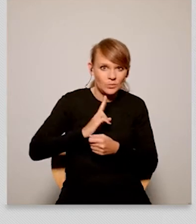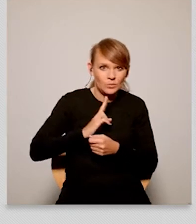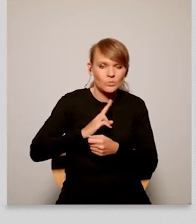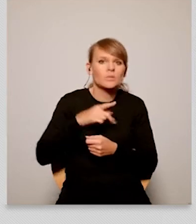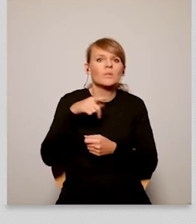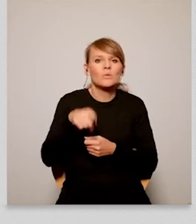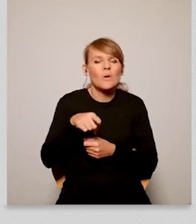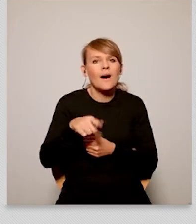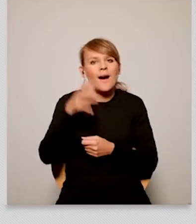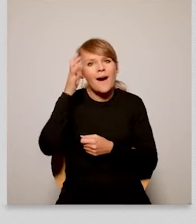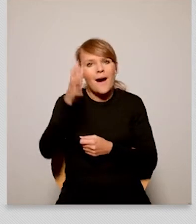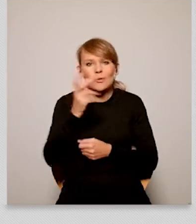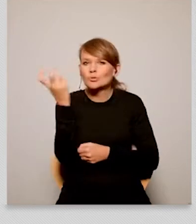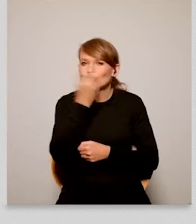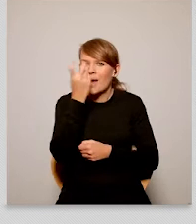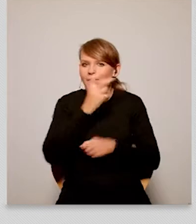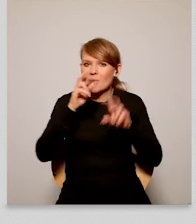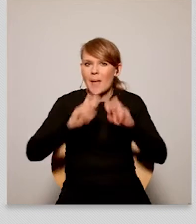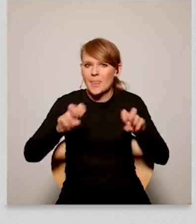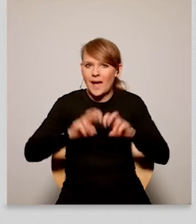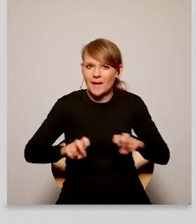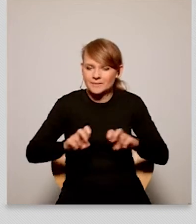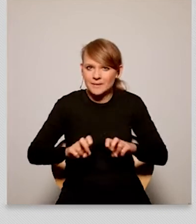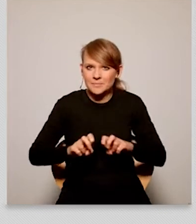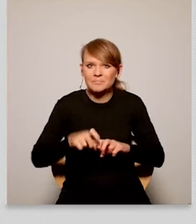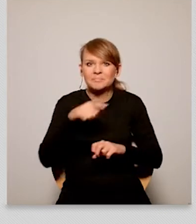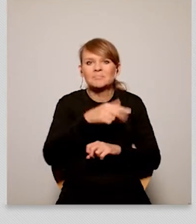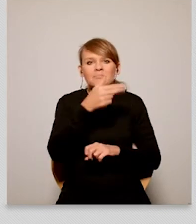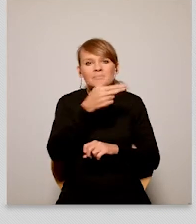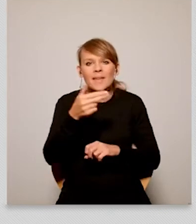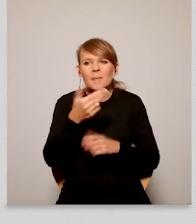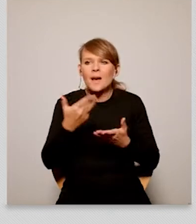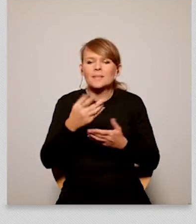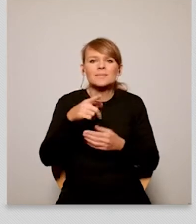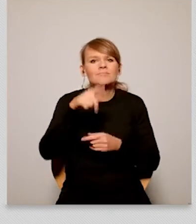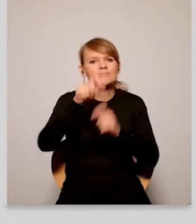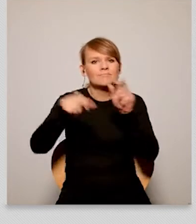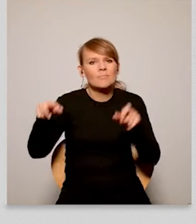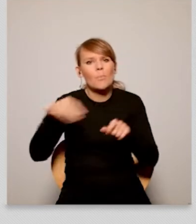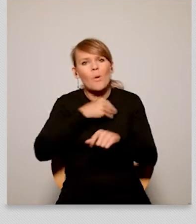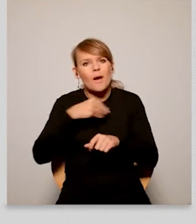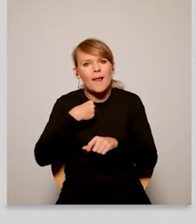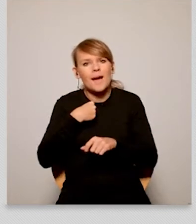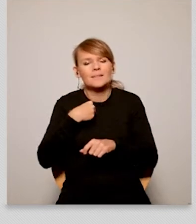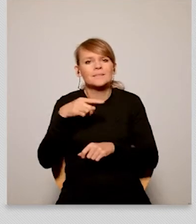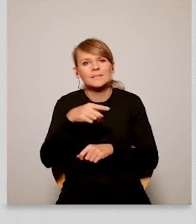bardzo interesującego badania dotyczącego postaw Polaków wobec